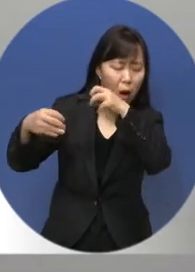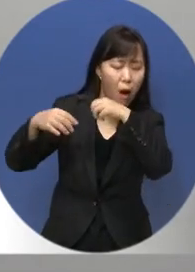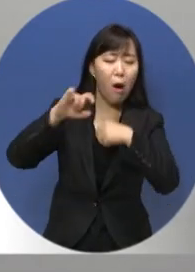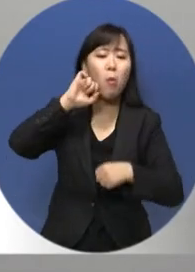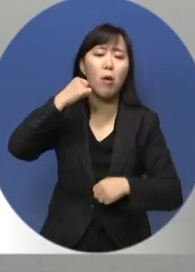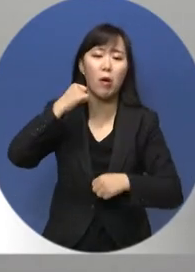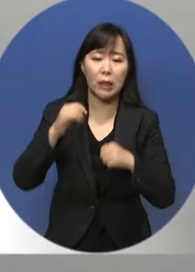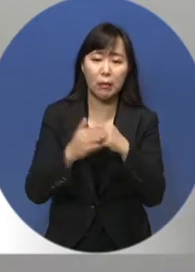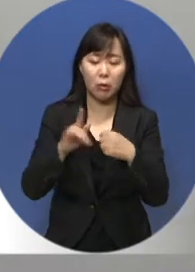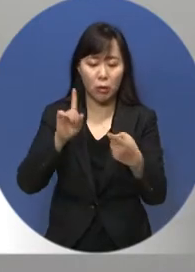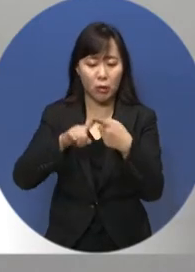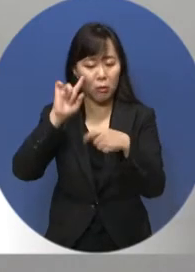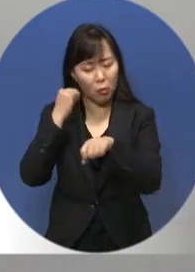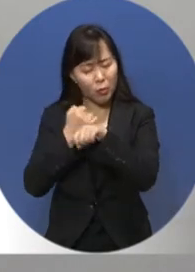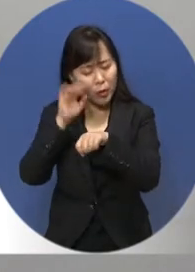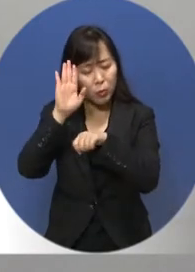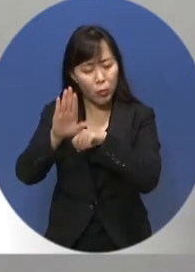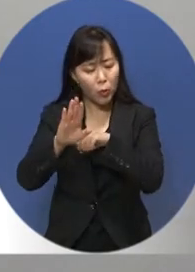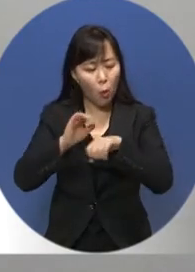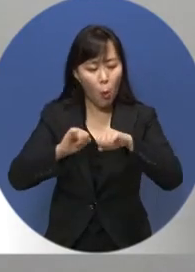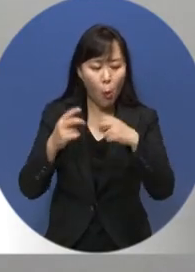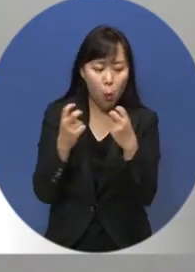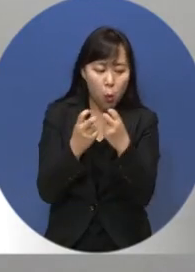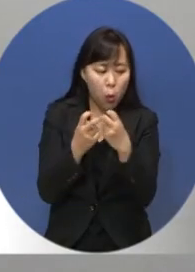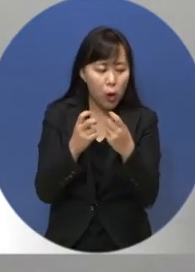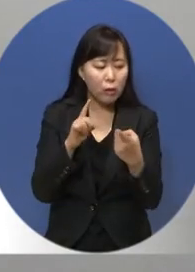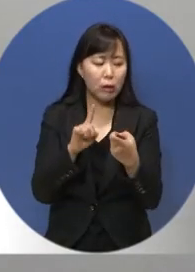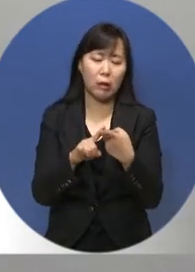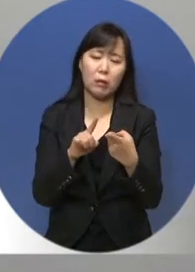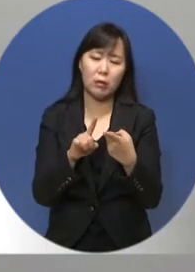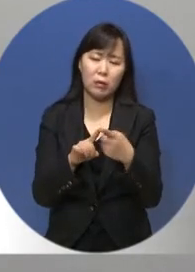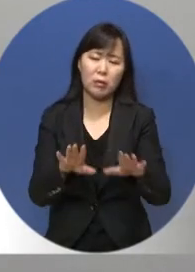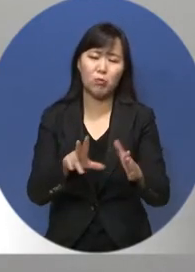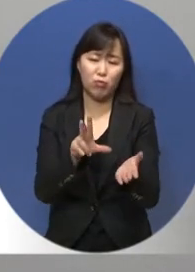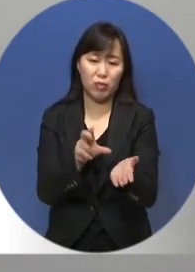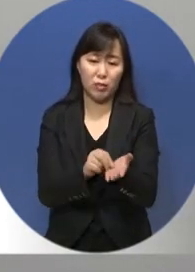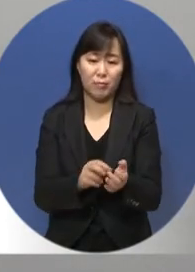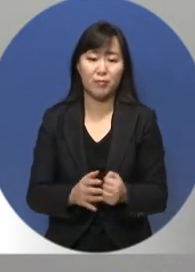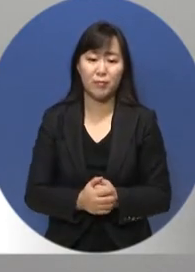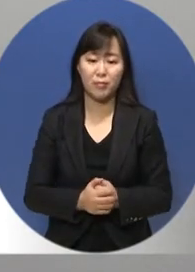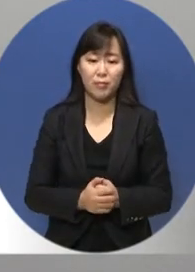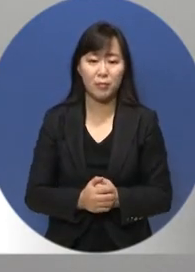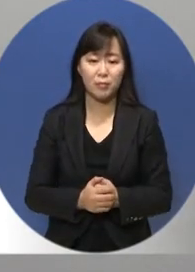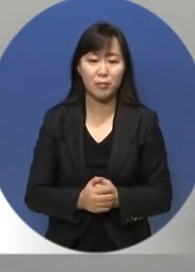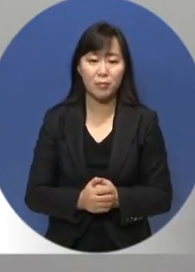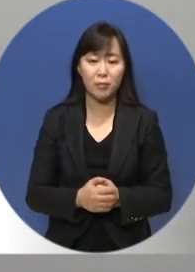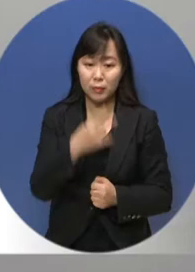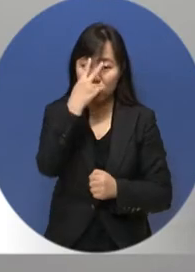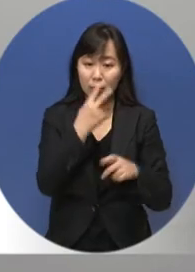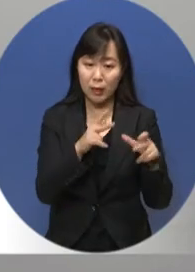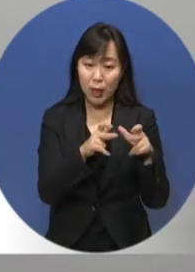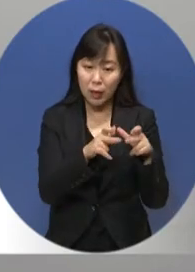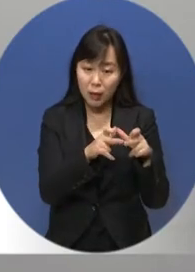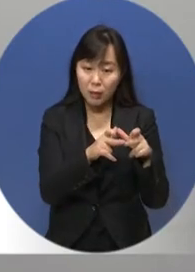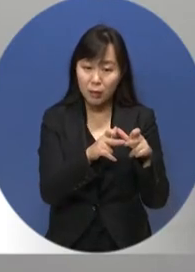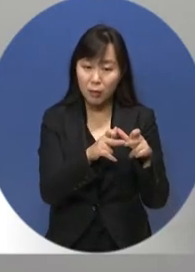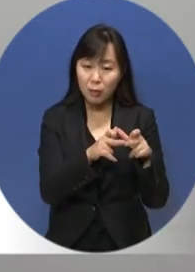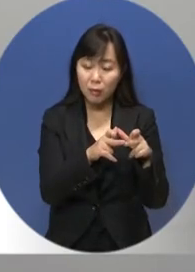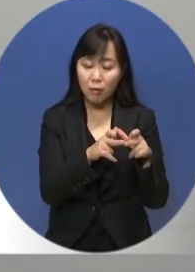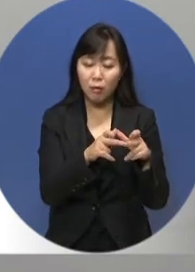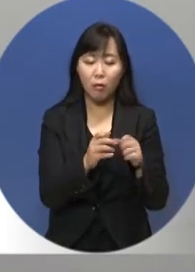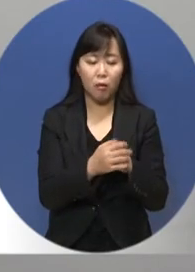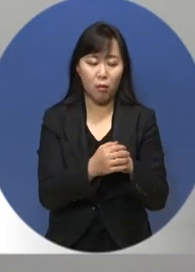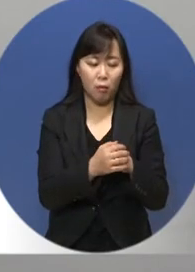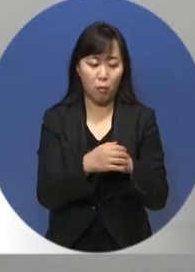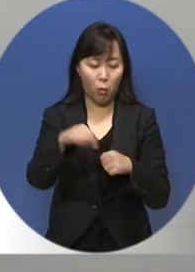대해서 저희가 연구하고 앞으로 어떻게 해야 될지 하는 게 되게 문제고요. 그리고 시각장애인들이 이렇게